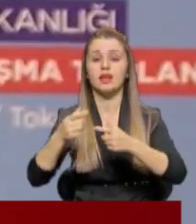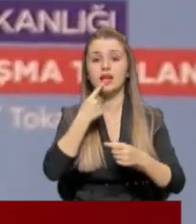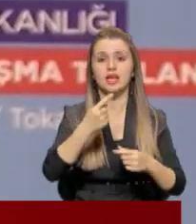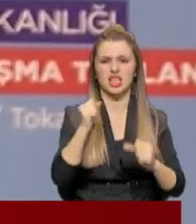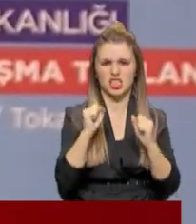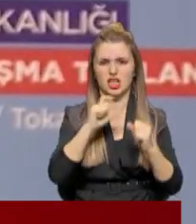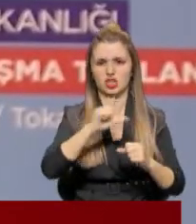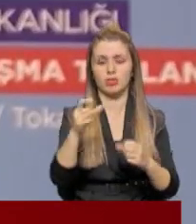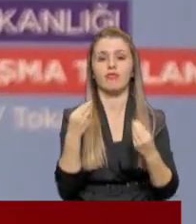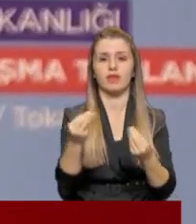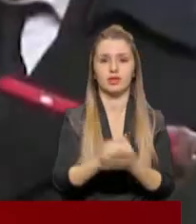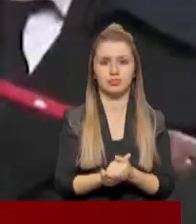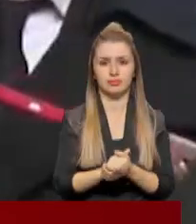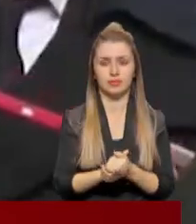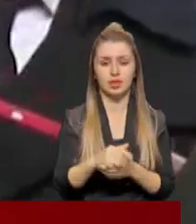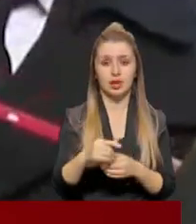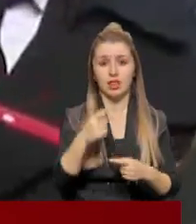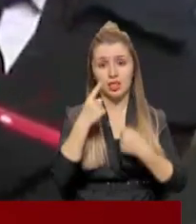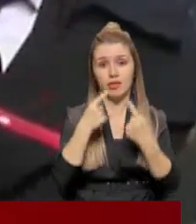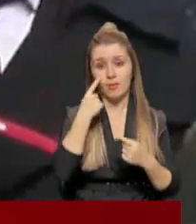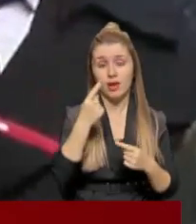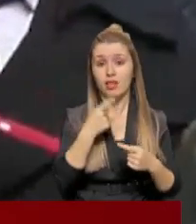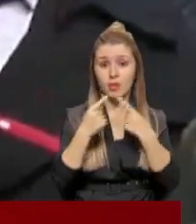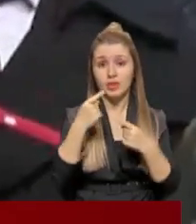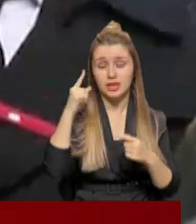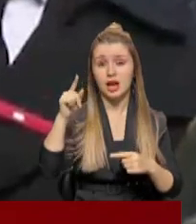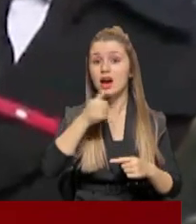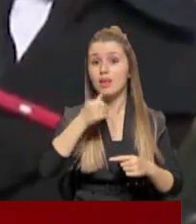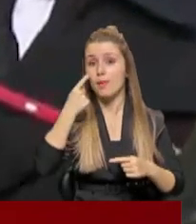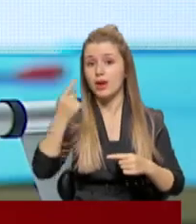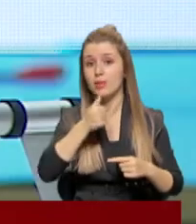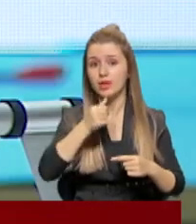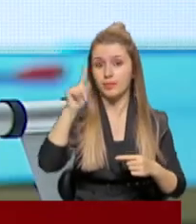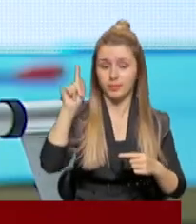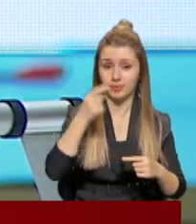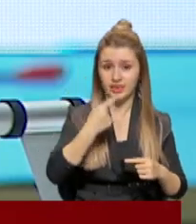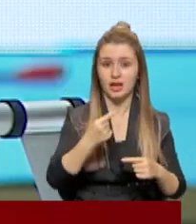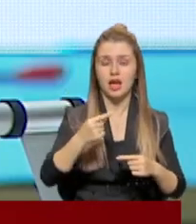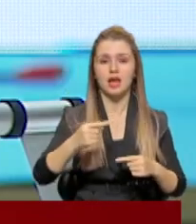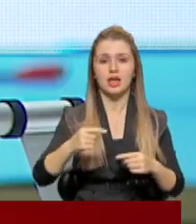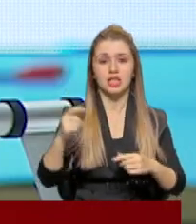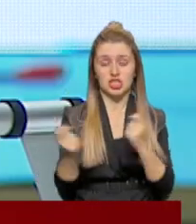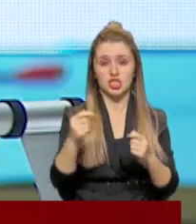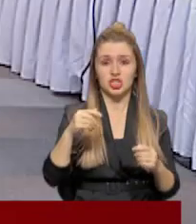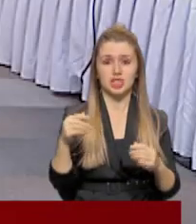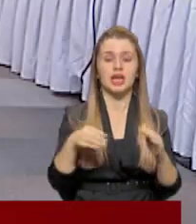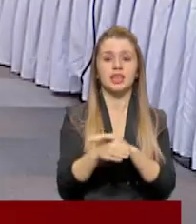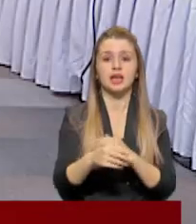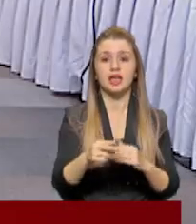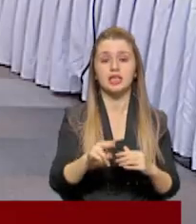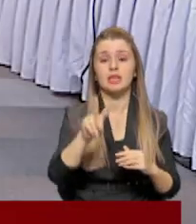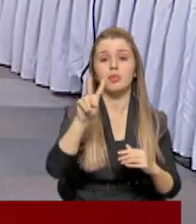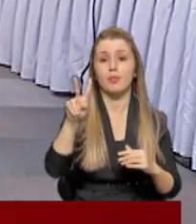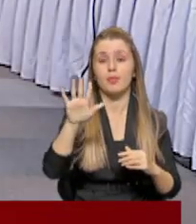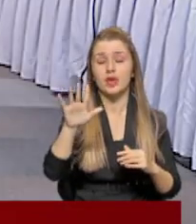sert sözlerle Soylu'yu hedef aldı. Lafa bakarım laf mı diye, adama bakarım adam mı diye. İlk defa işe alınan